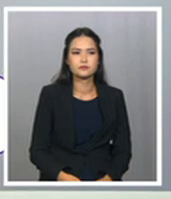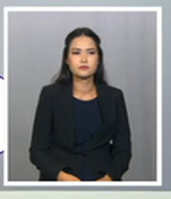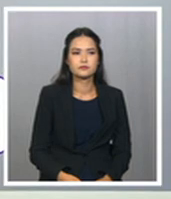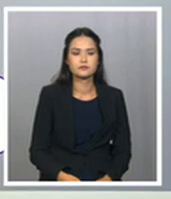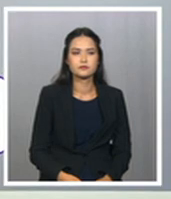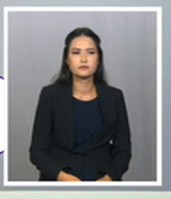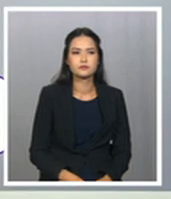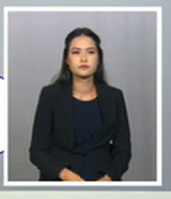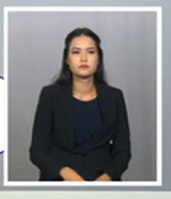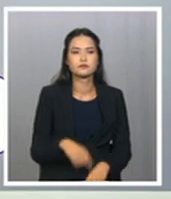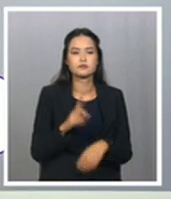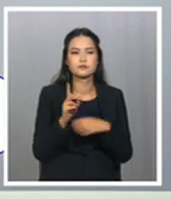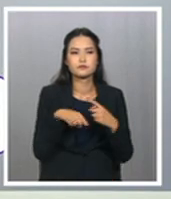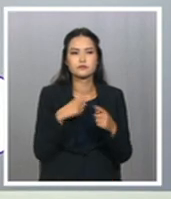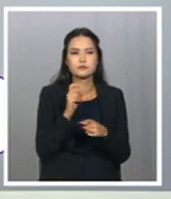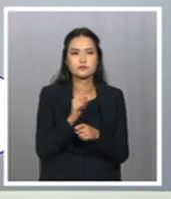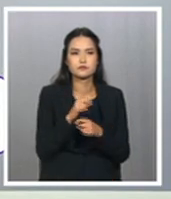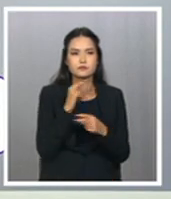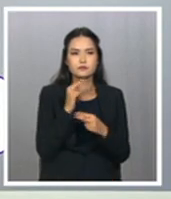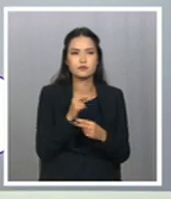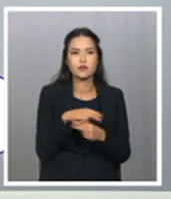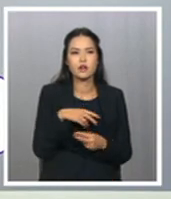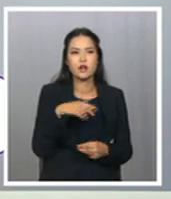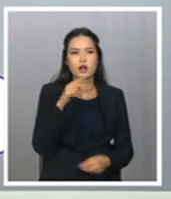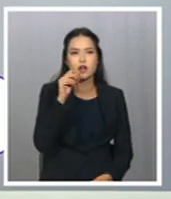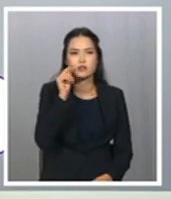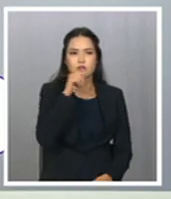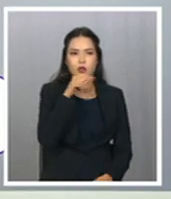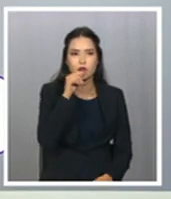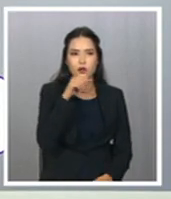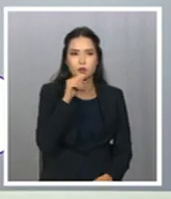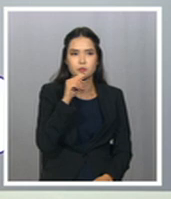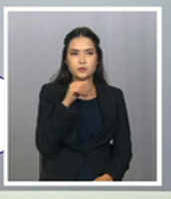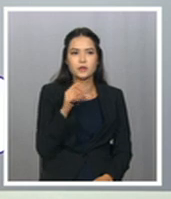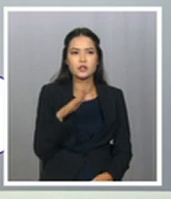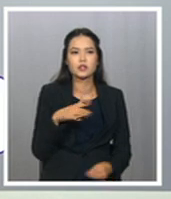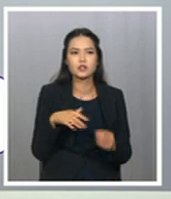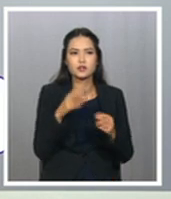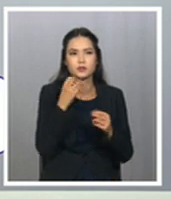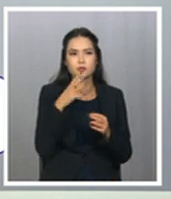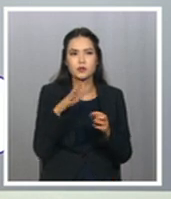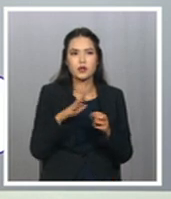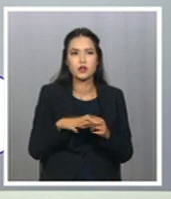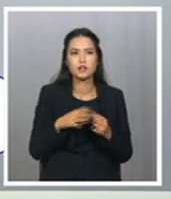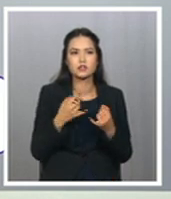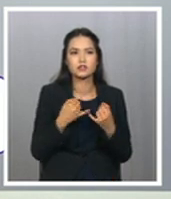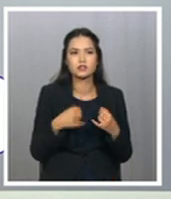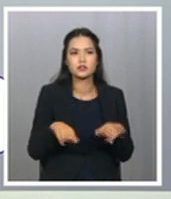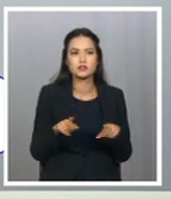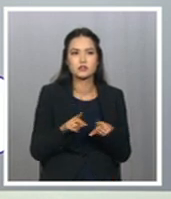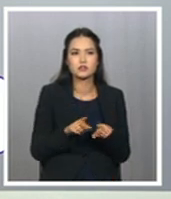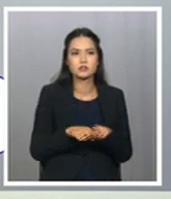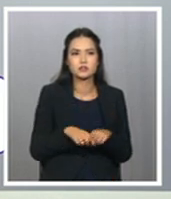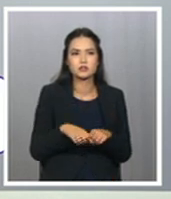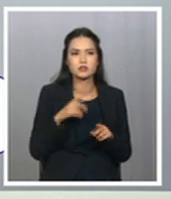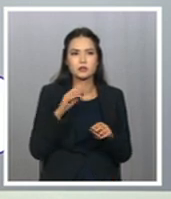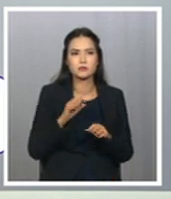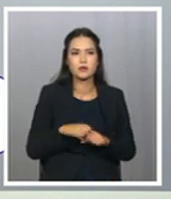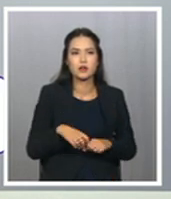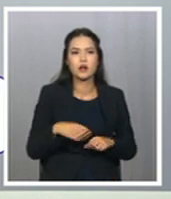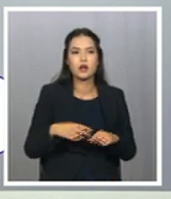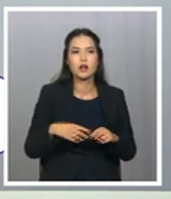Келесі тапсырмаға назар аударыңыздар. Тауықтарда тегіс қауырсын жібек тәрізді қауырсынан басым.